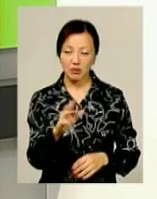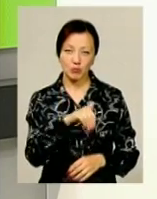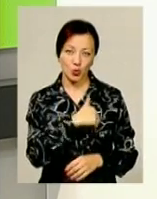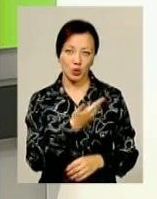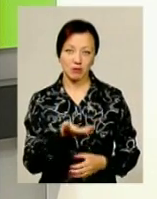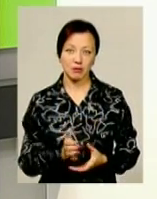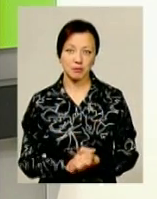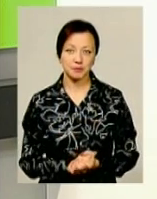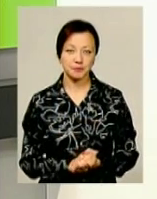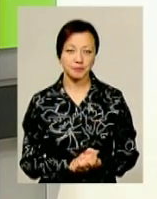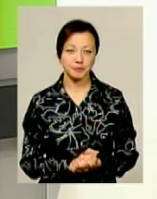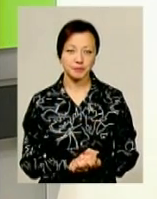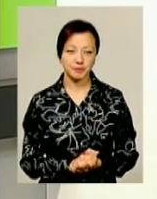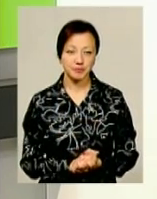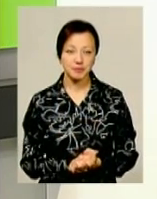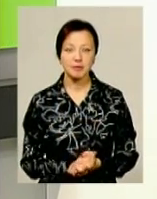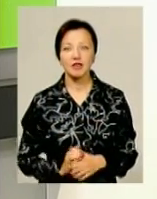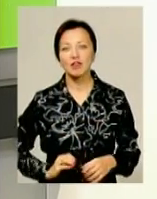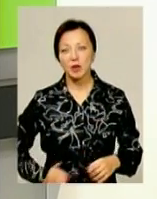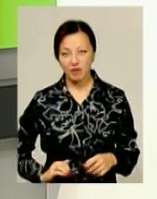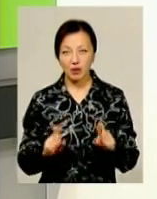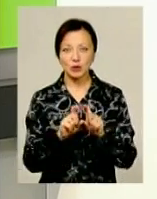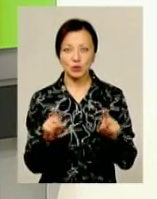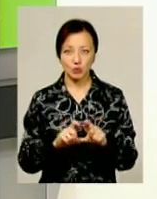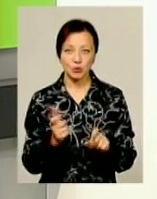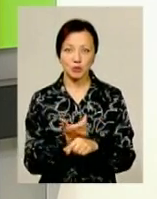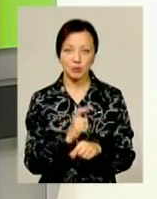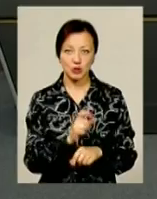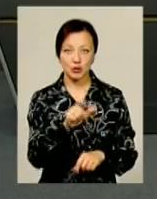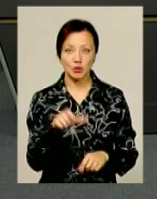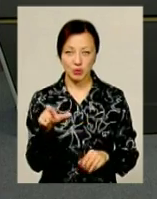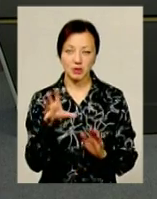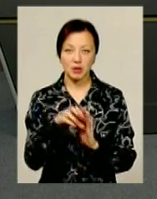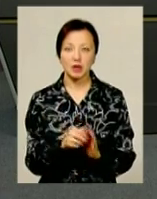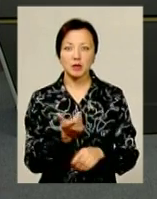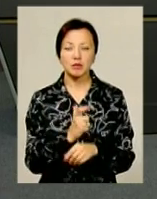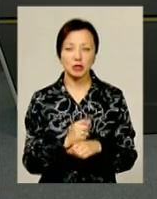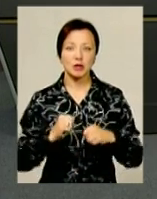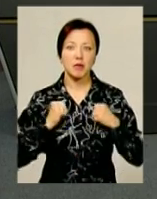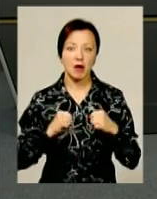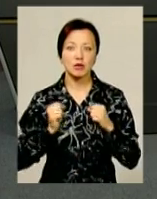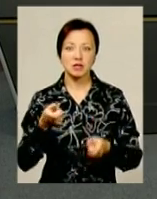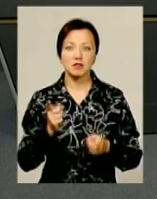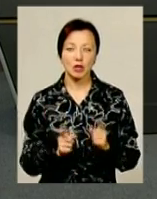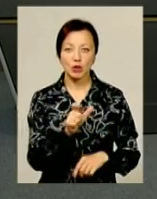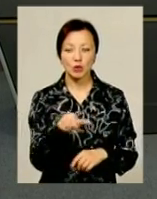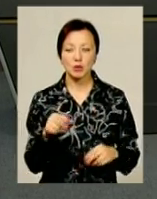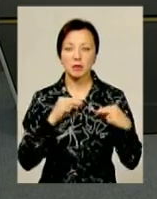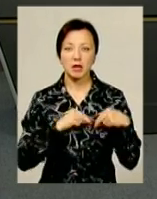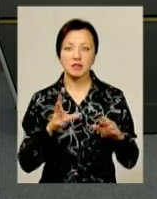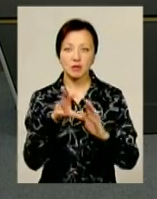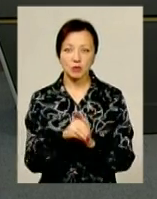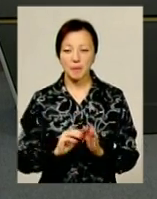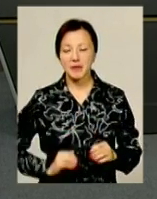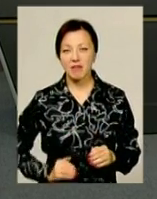вони хотіли. Напевно, що і в приватні структури більше люди йдуть? Більш намагаються, звичайно, люди працевлаштовуватися